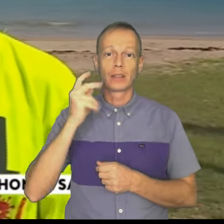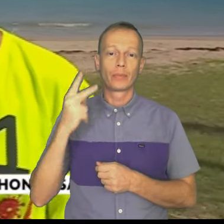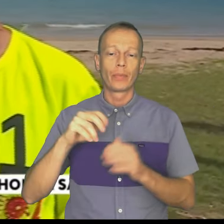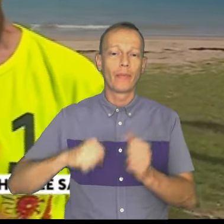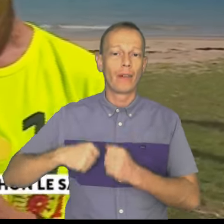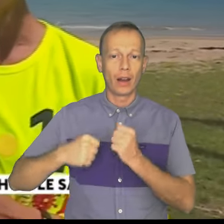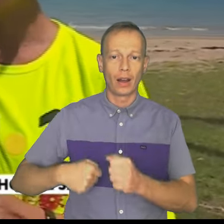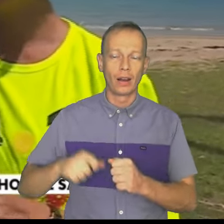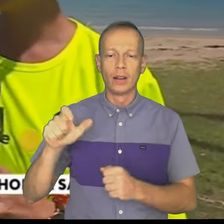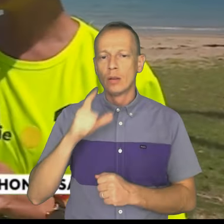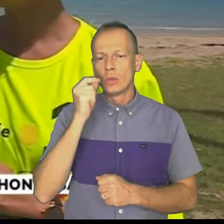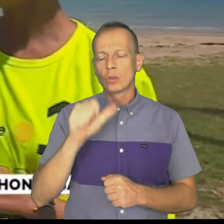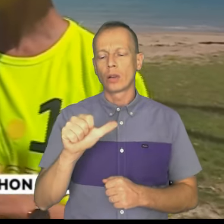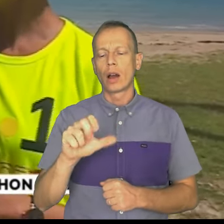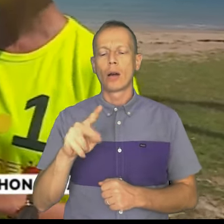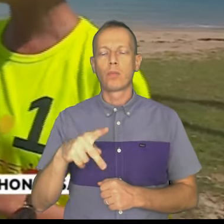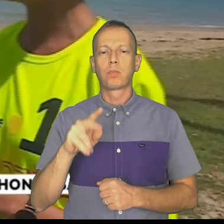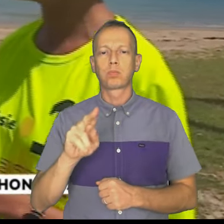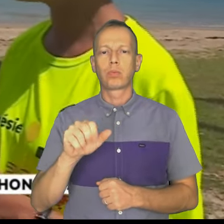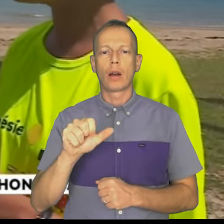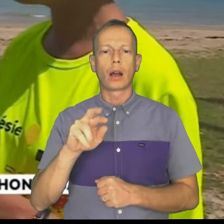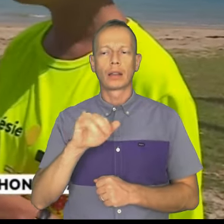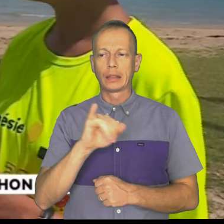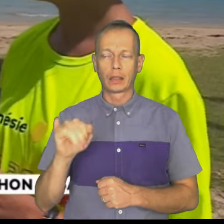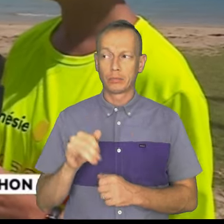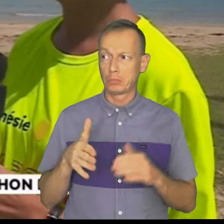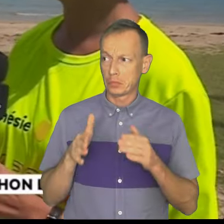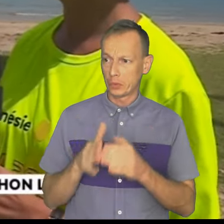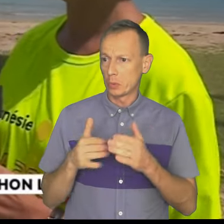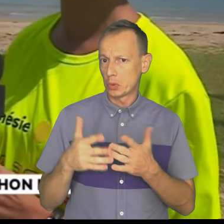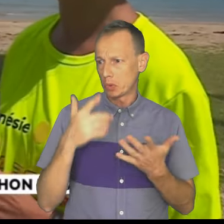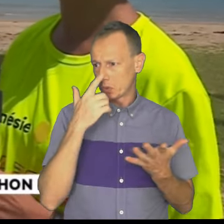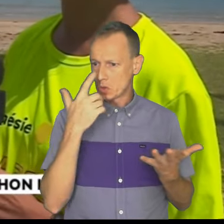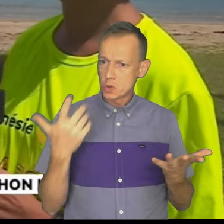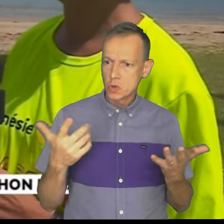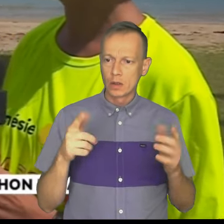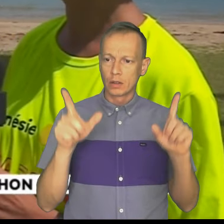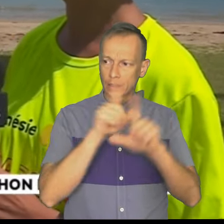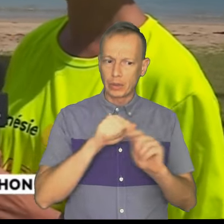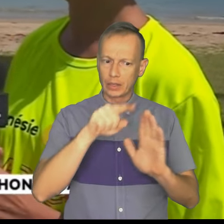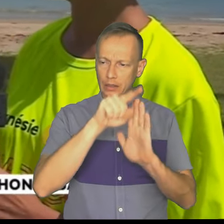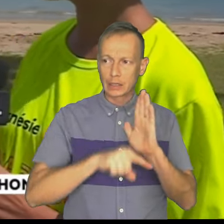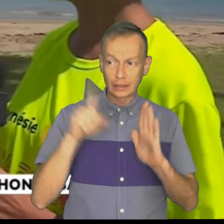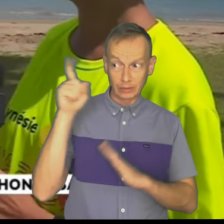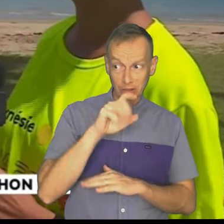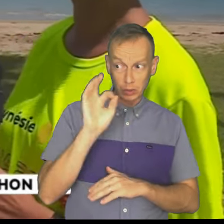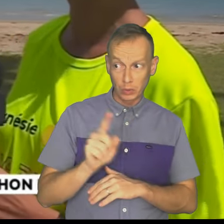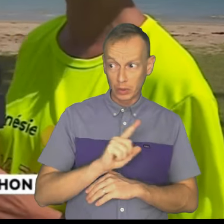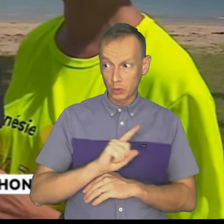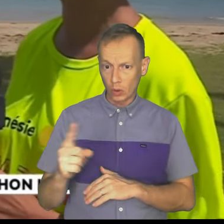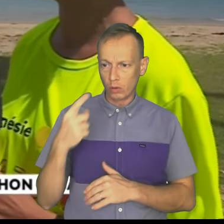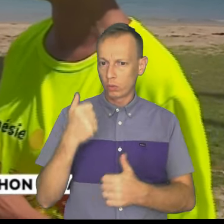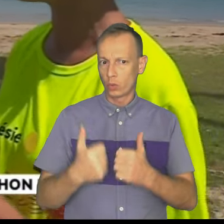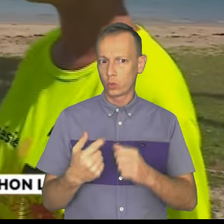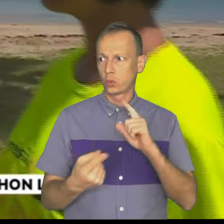Rodolphe Apouari. Rodolphe, est-ce que ça ne va pas être difficile de faire respecter le protocole sanitaire pour